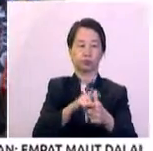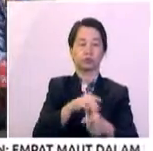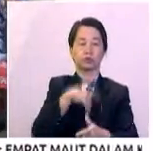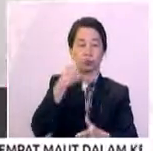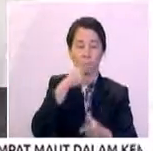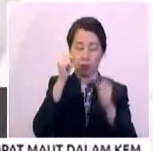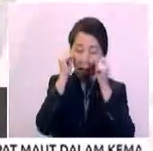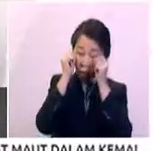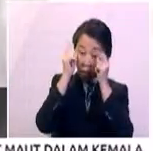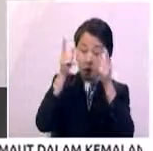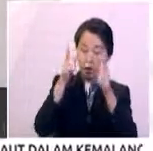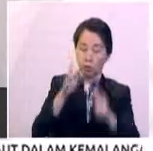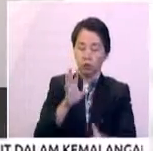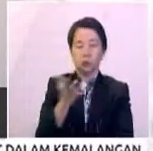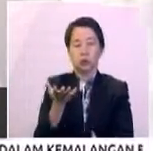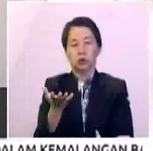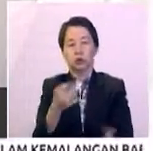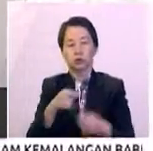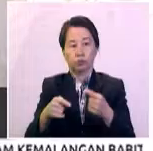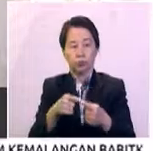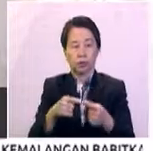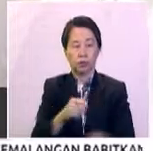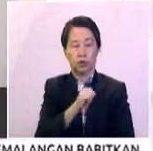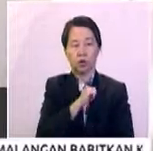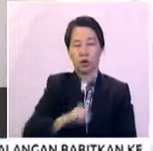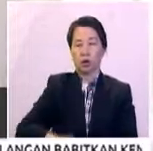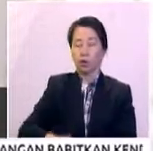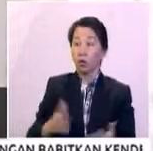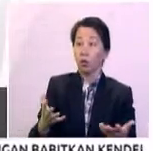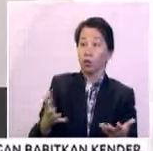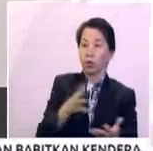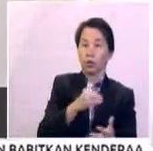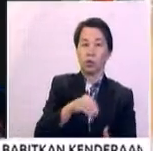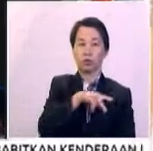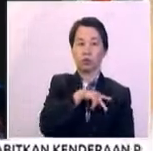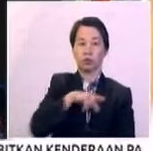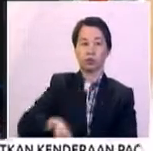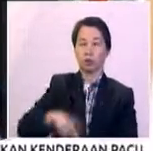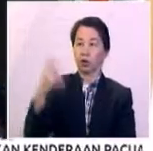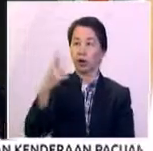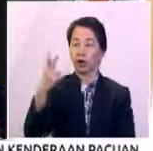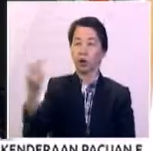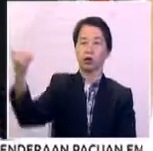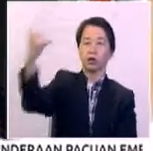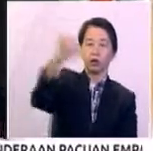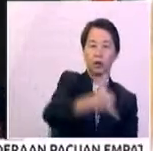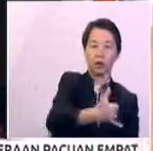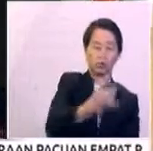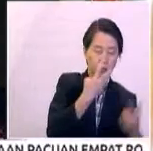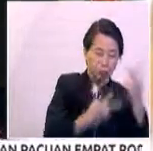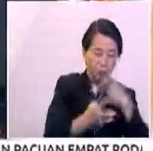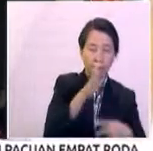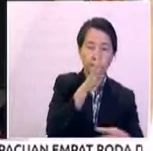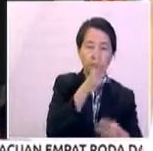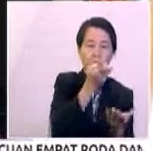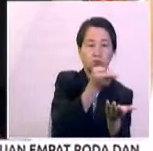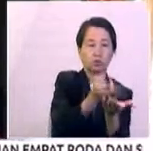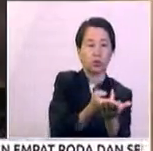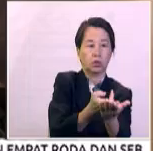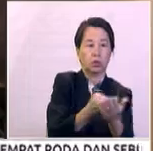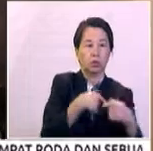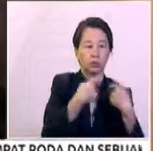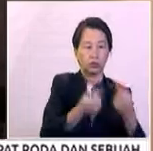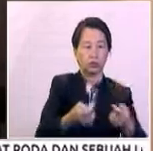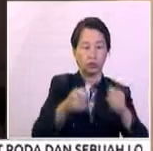akui terkejut dan teruja apabila Yang di-Pertuan Agong serta Permaisuri Agong sudi menziarahi ibunya yang terlantar sejak